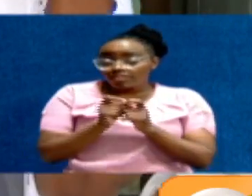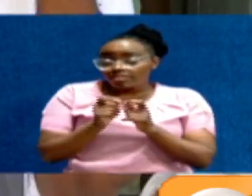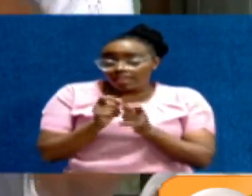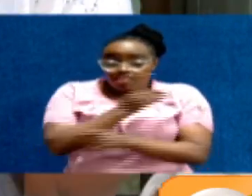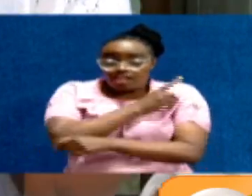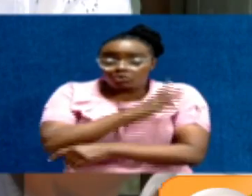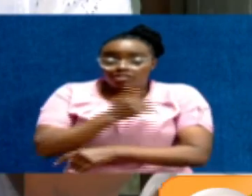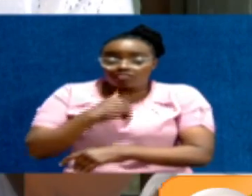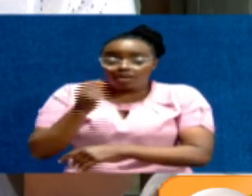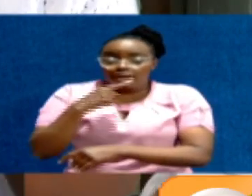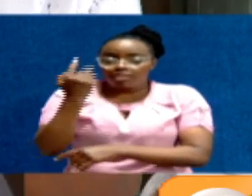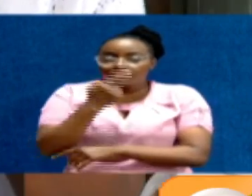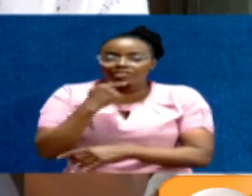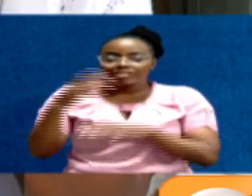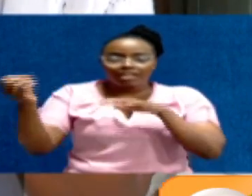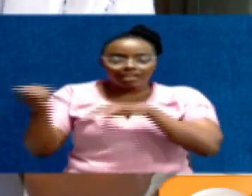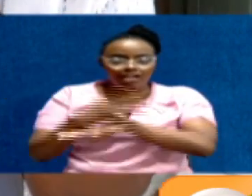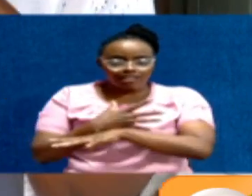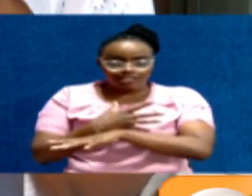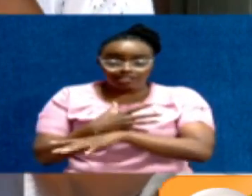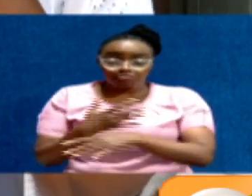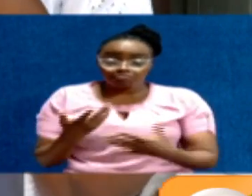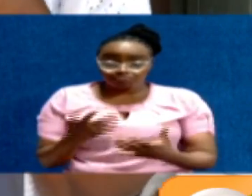April, akasema ni saratani.